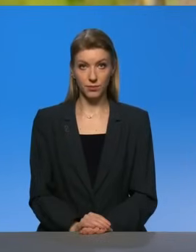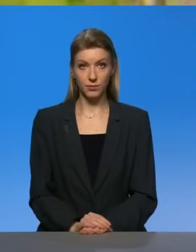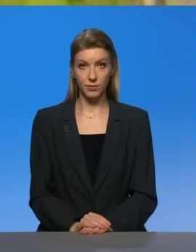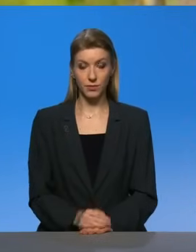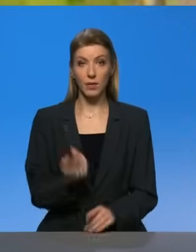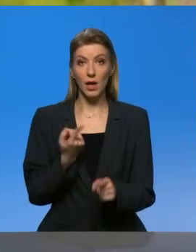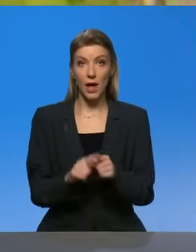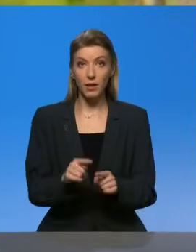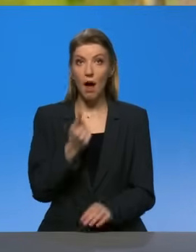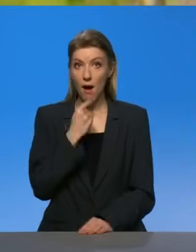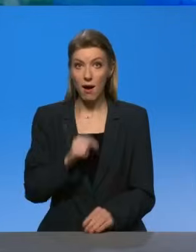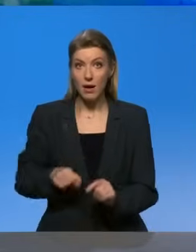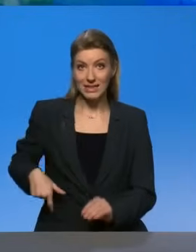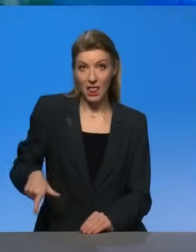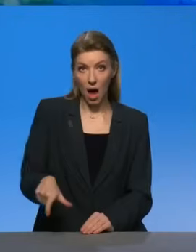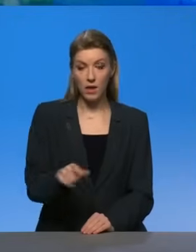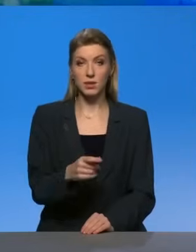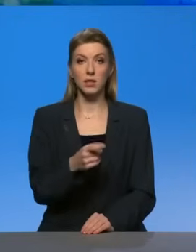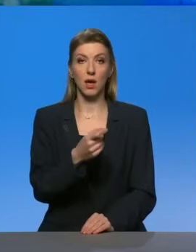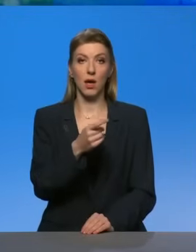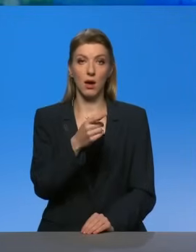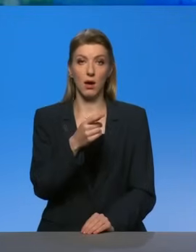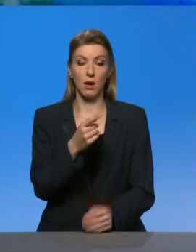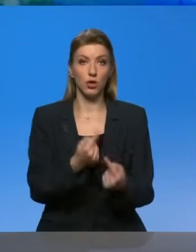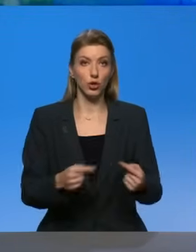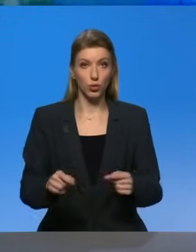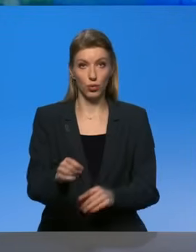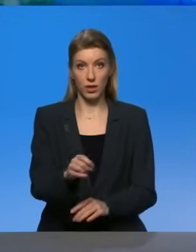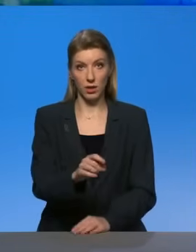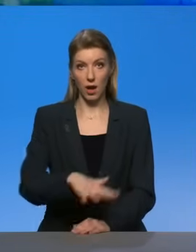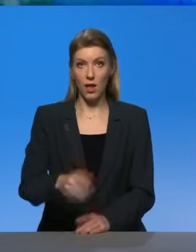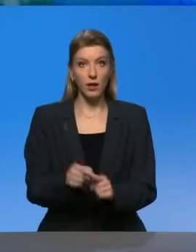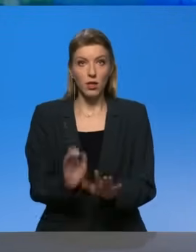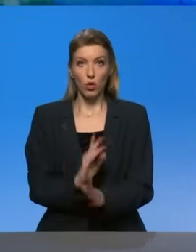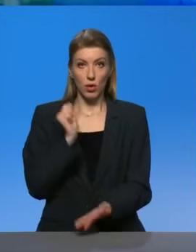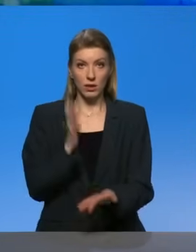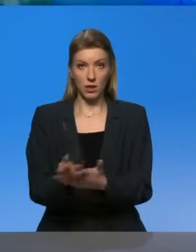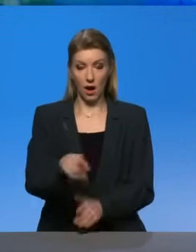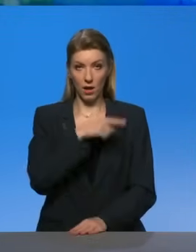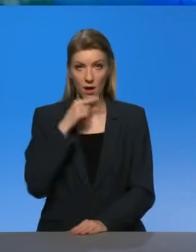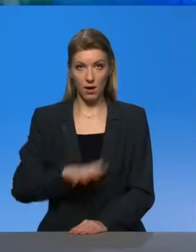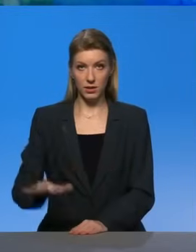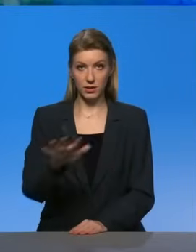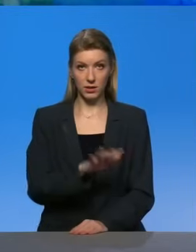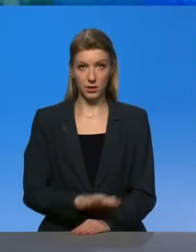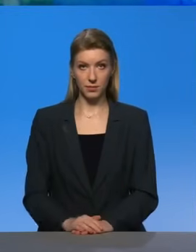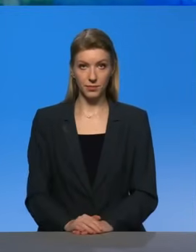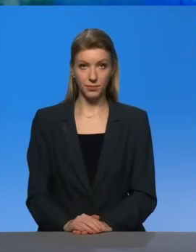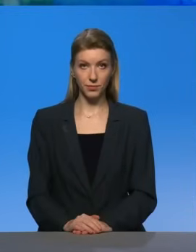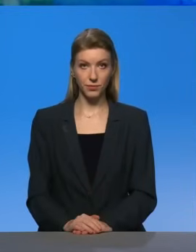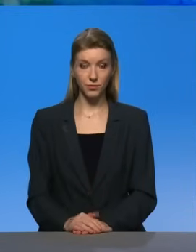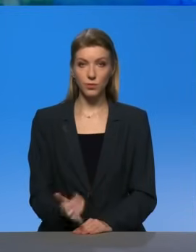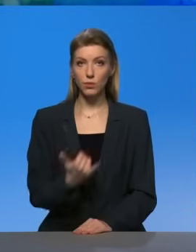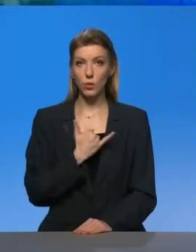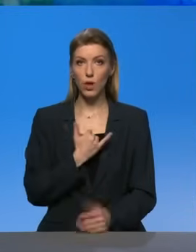это в Краснодарском крае, это в Ставропольском крае, это не только центральная Россия, это, значит, у нас это и